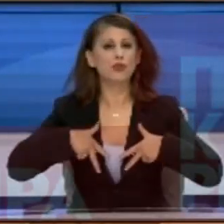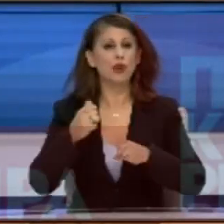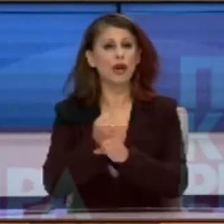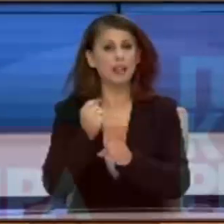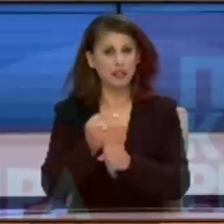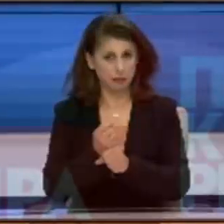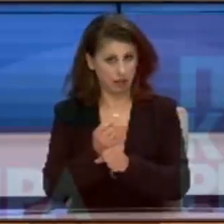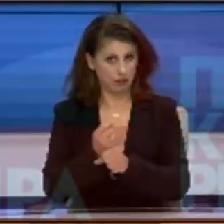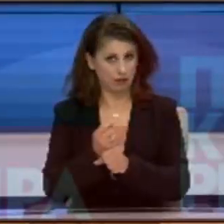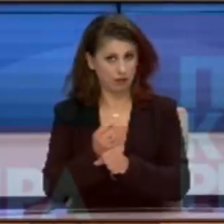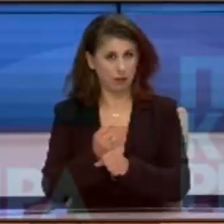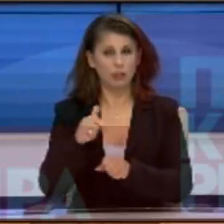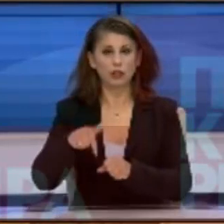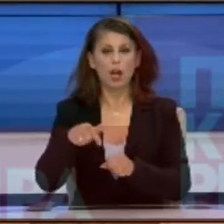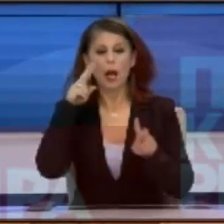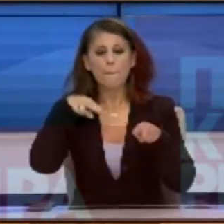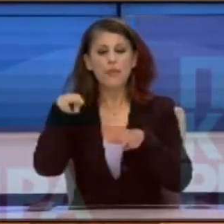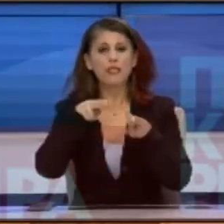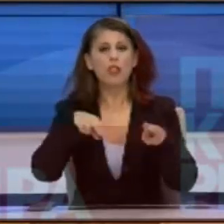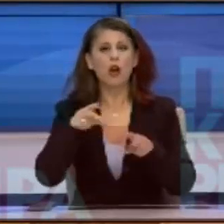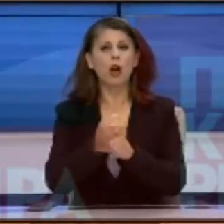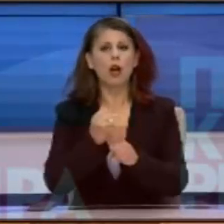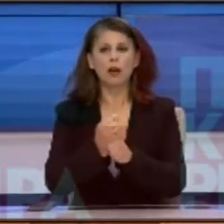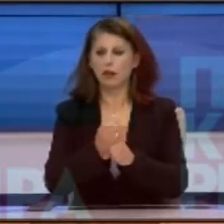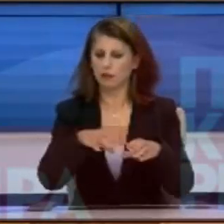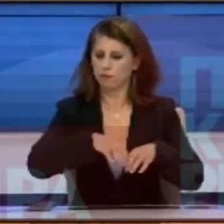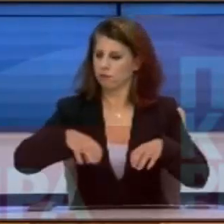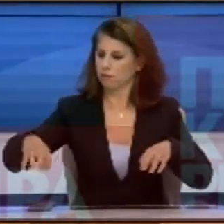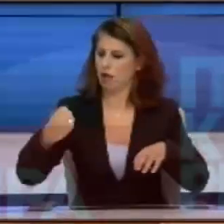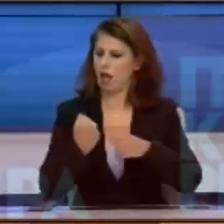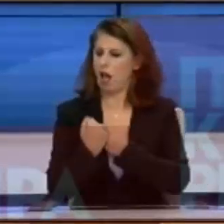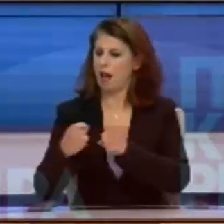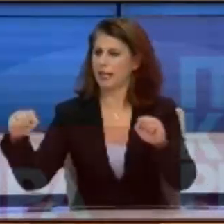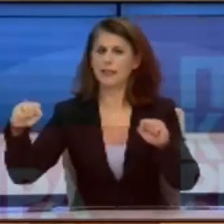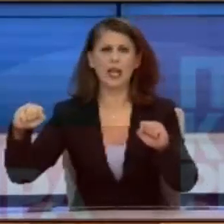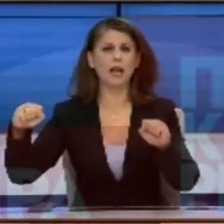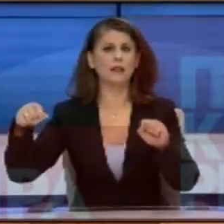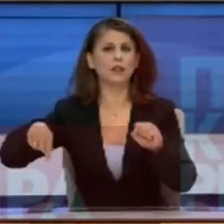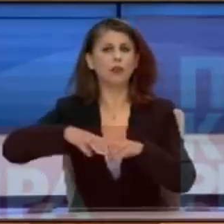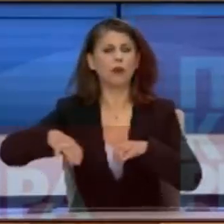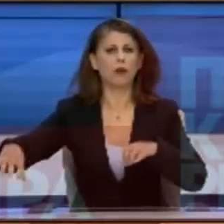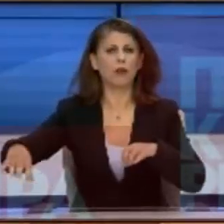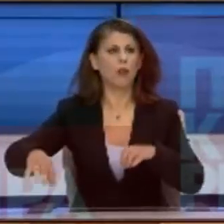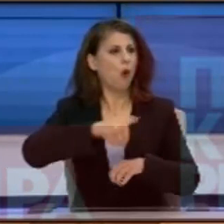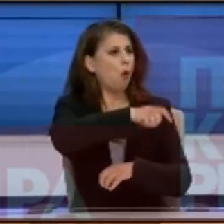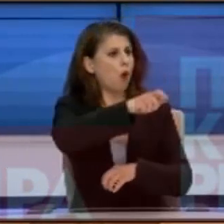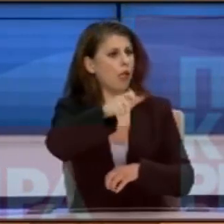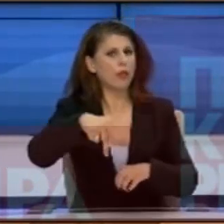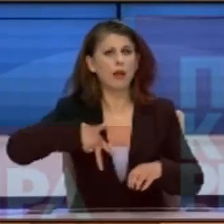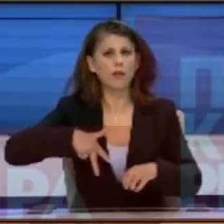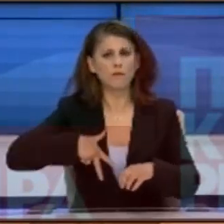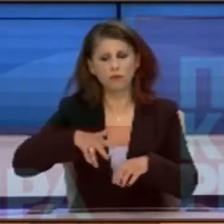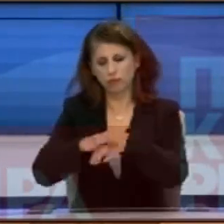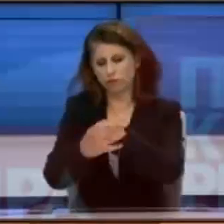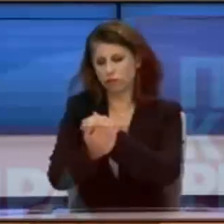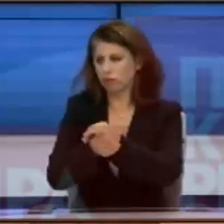από εμάς και η επιθεώρηση εργασίας γίνεται μια ανεξάρτητη αρχή. Ο κάθε υπουργός δεν θα έχει καμία ευθύνη για το τι